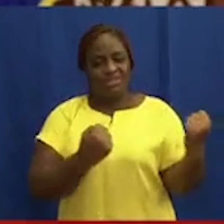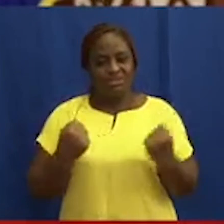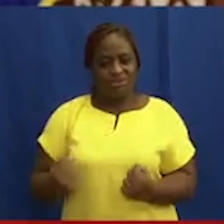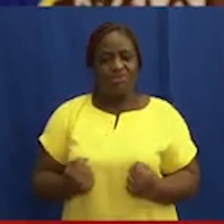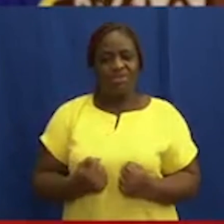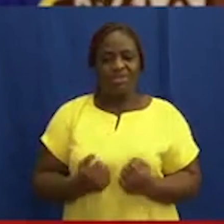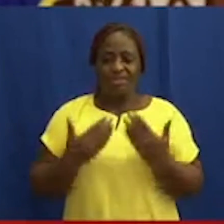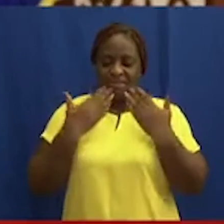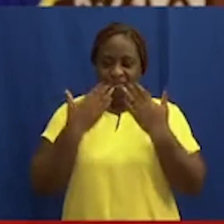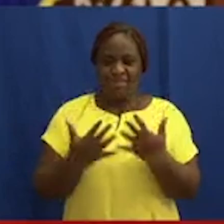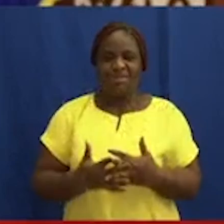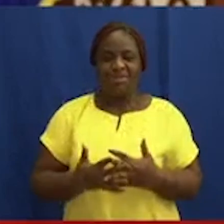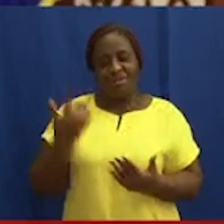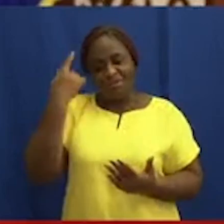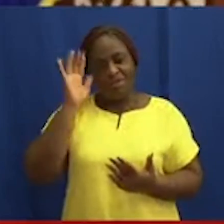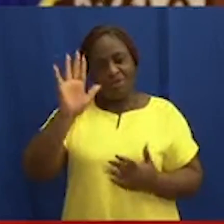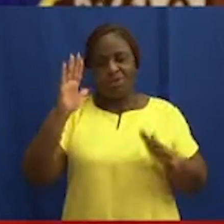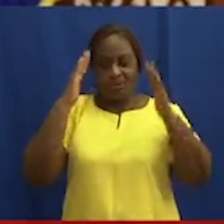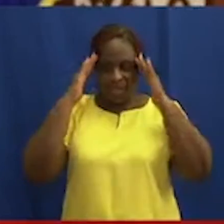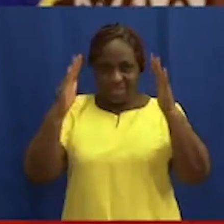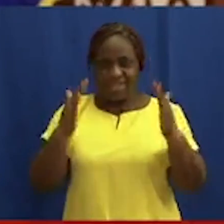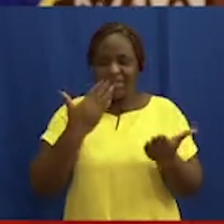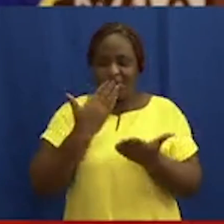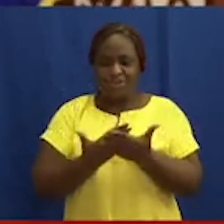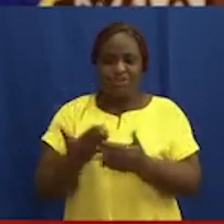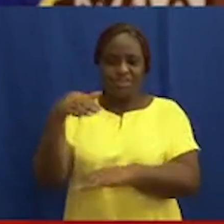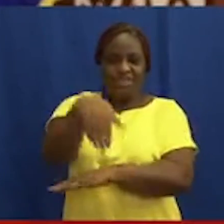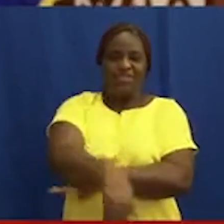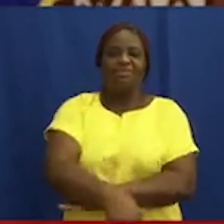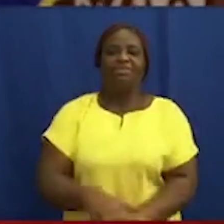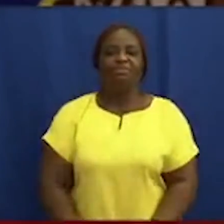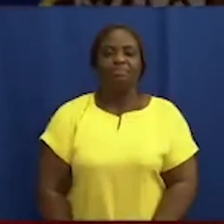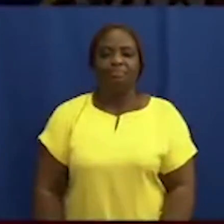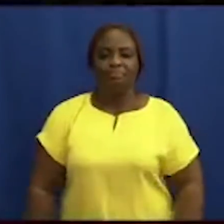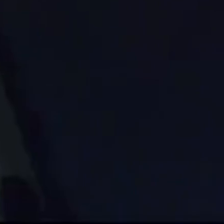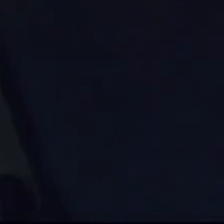lafiya. Thank you for your attention and have a good evening.